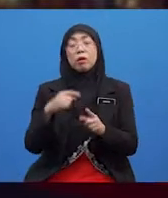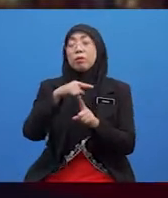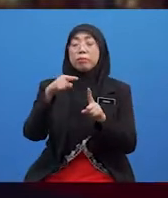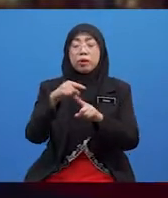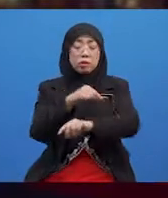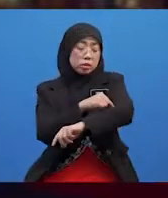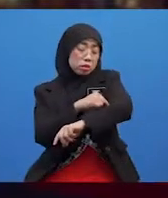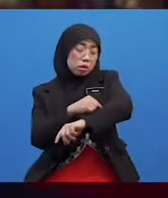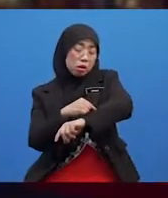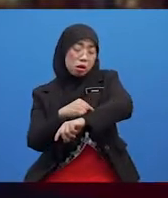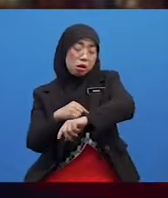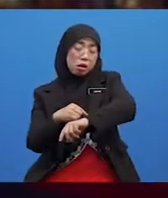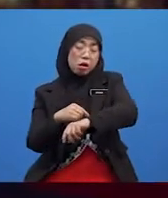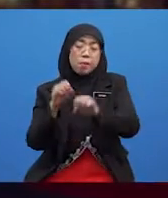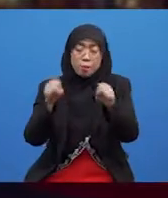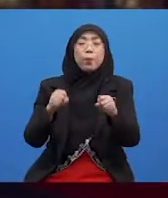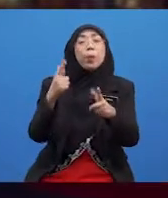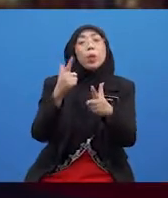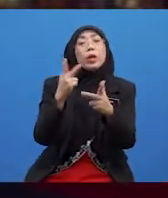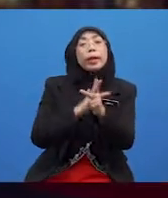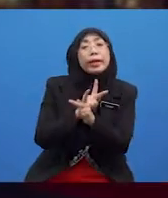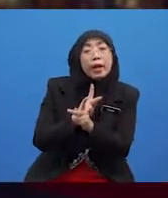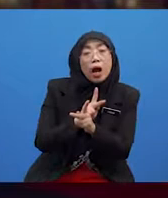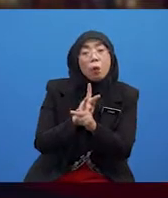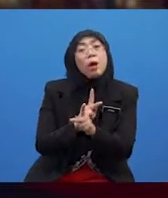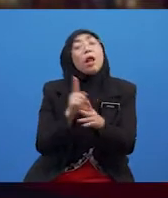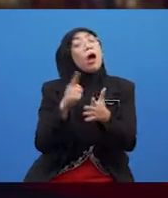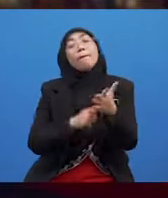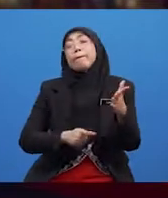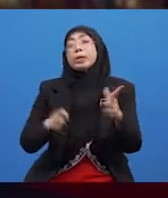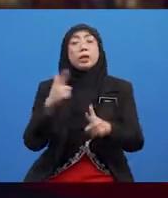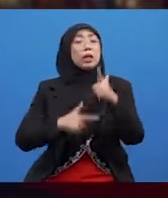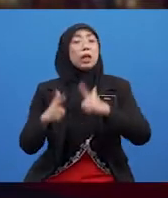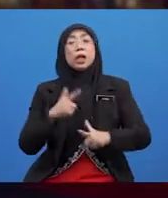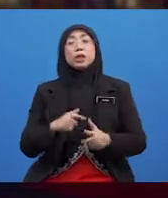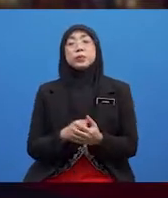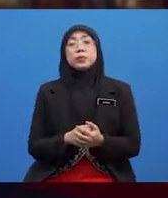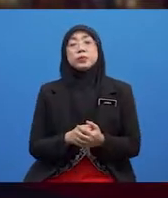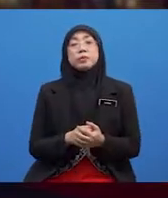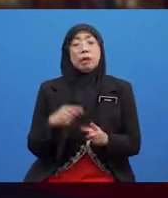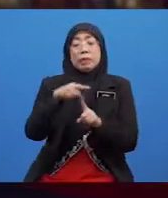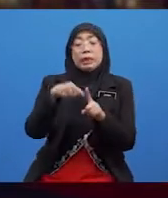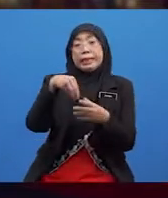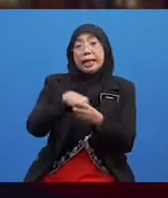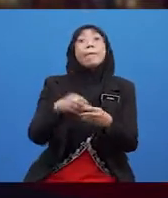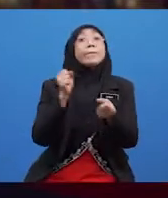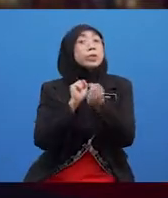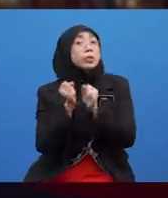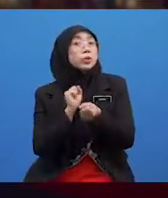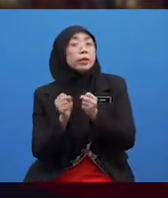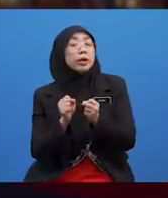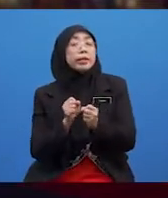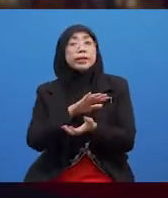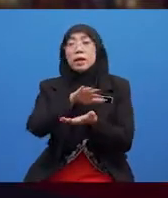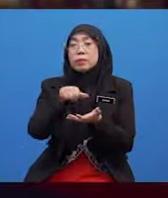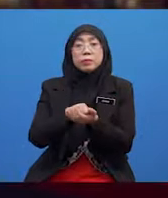Contoh fleksibiliti pergerakan ialah pemain atau atlet akan membuat apa sahaja pergerakan